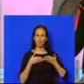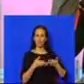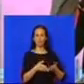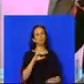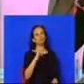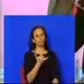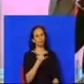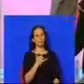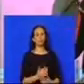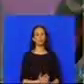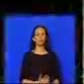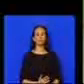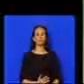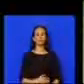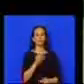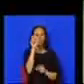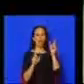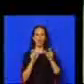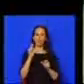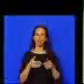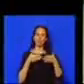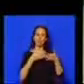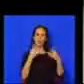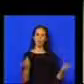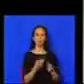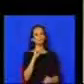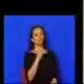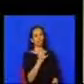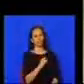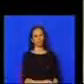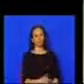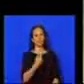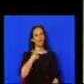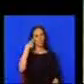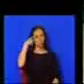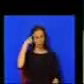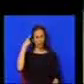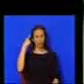כן. אנשים נרתמים לעזור לך ככה בקלות? כן,